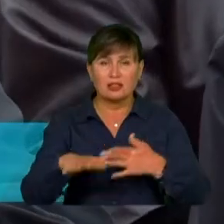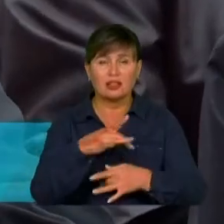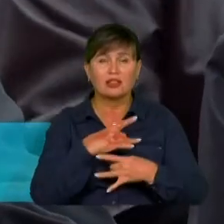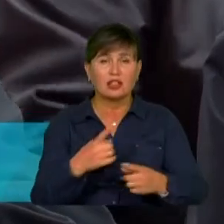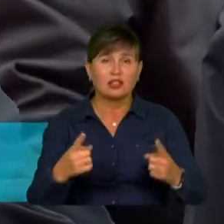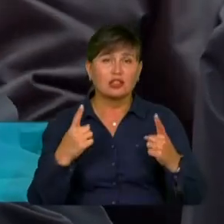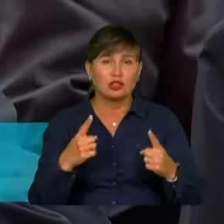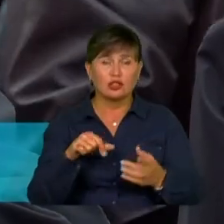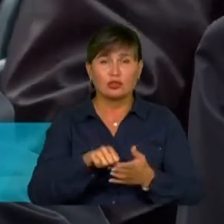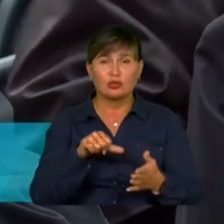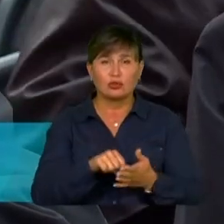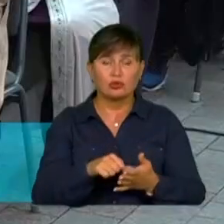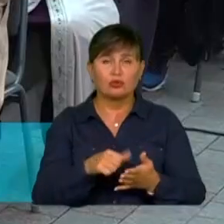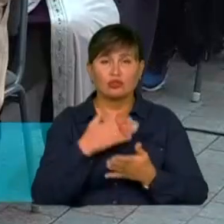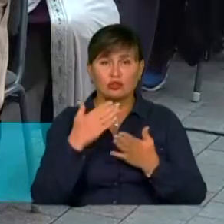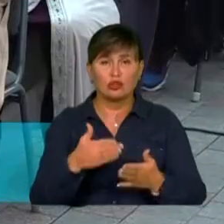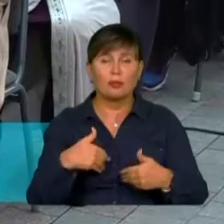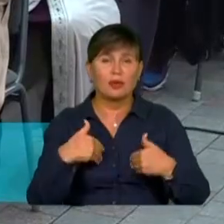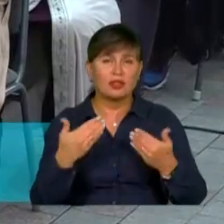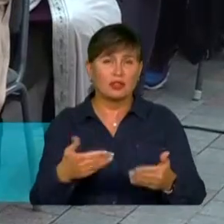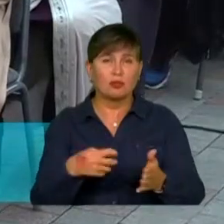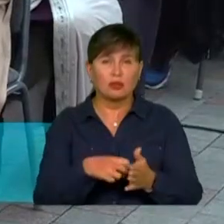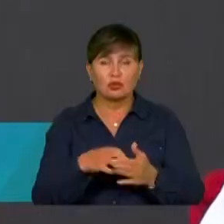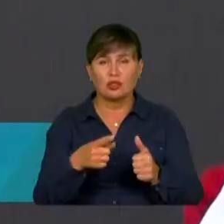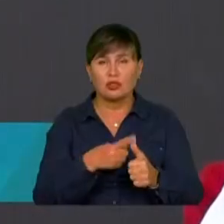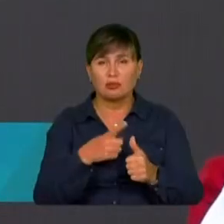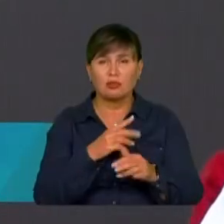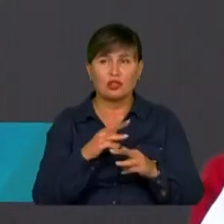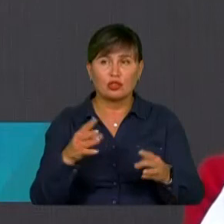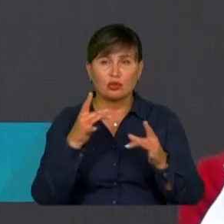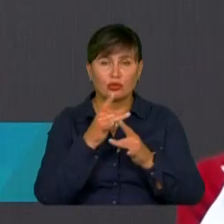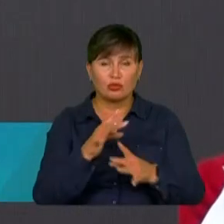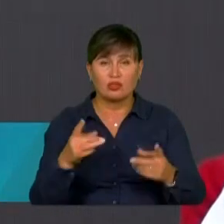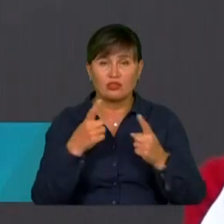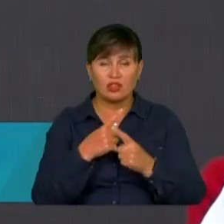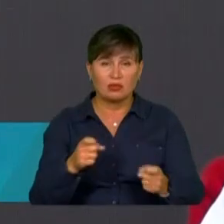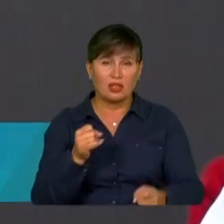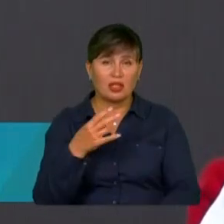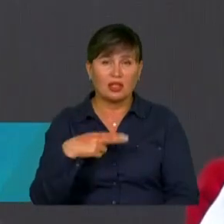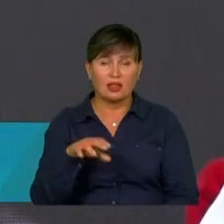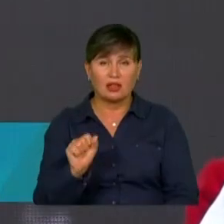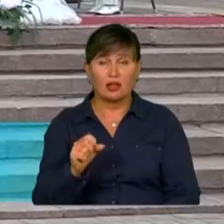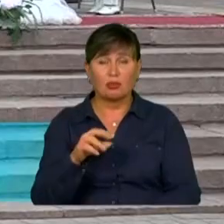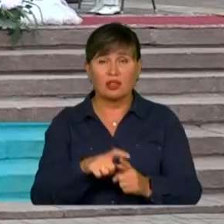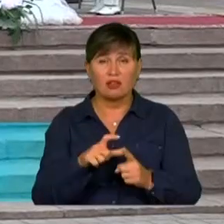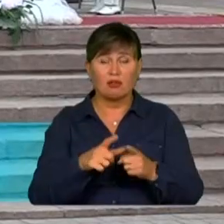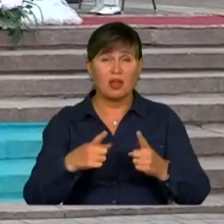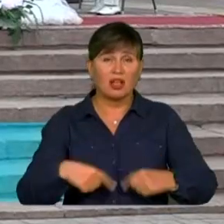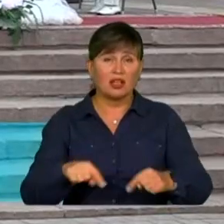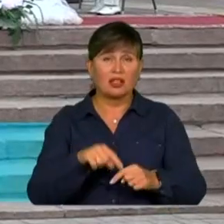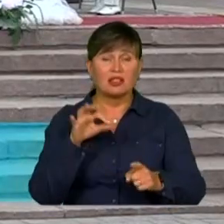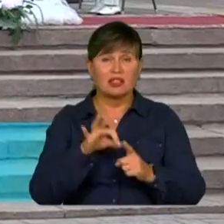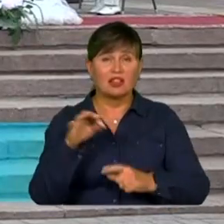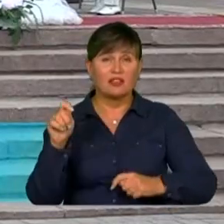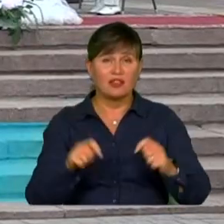торжественной церемонии участникам зачитали поздравительное письмо от имени министра культуры и информации Аиды Балаевой. По словам организаторов, цель